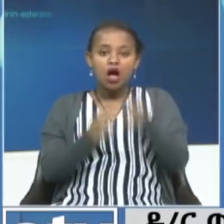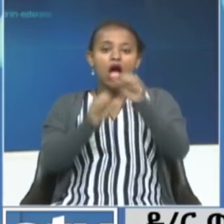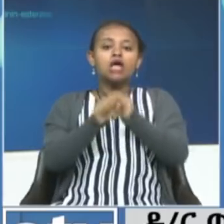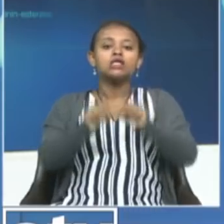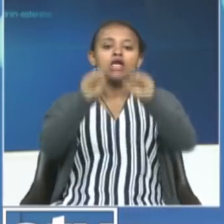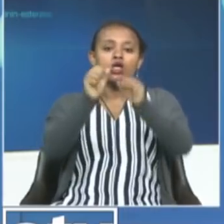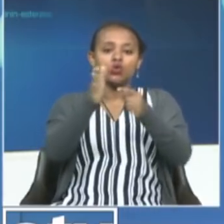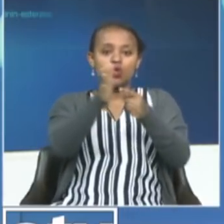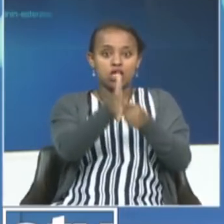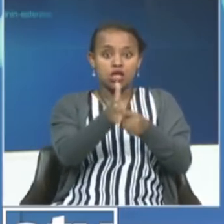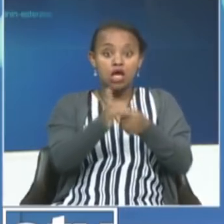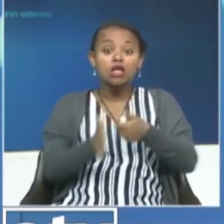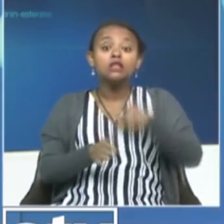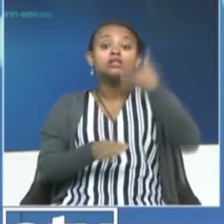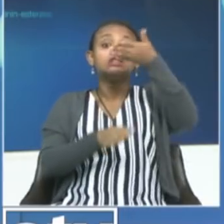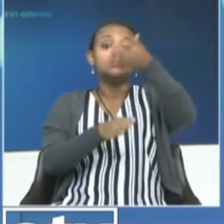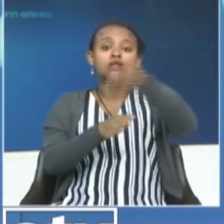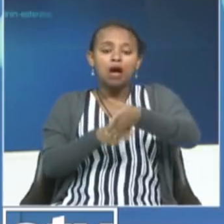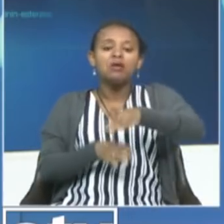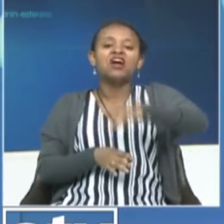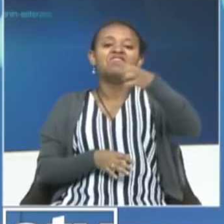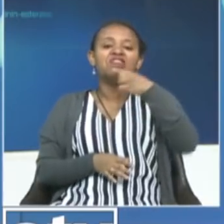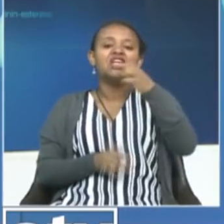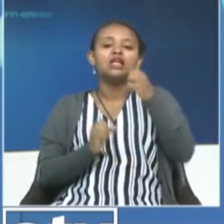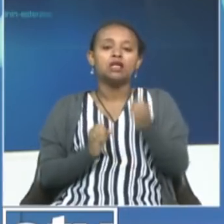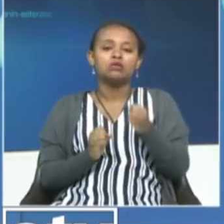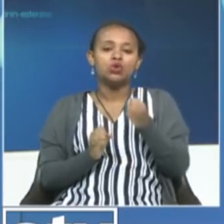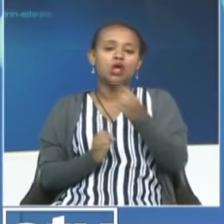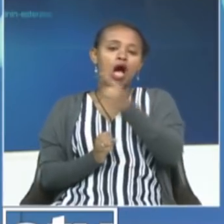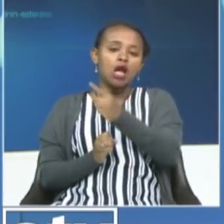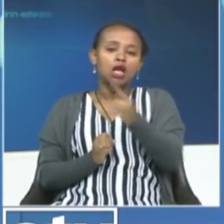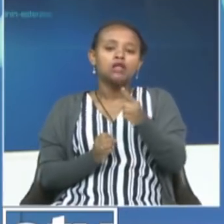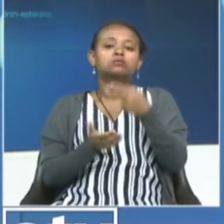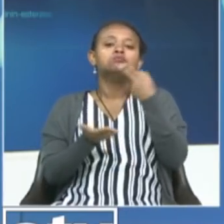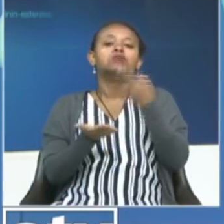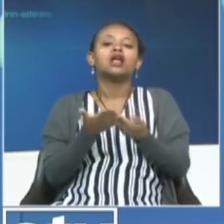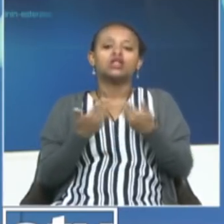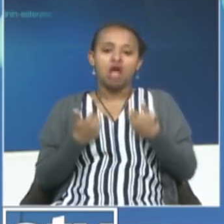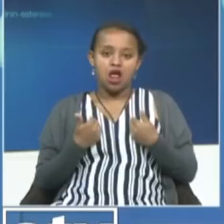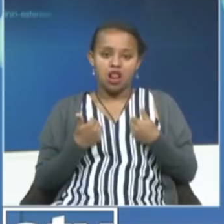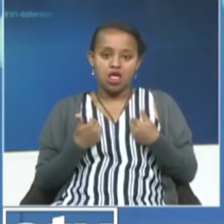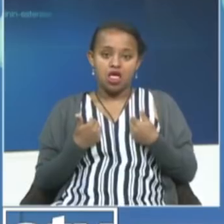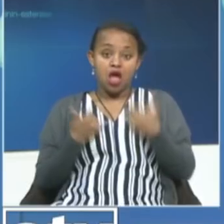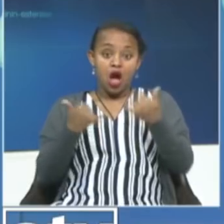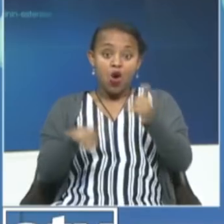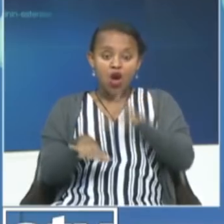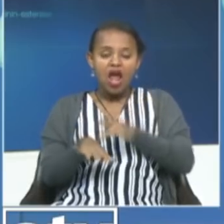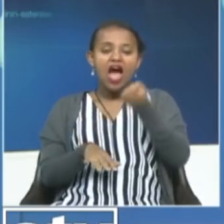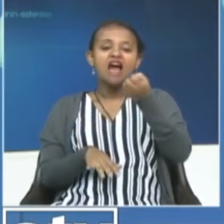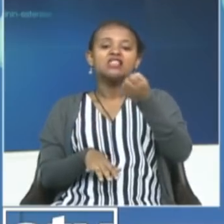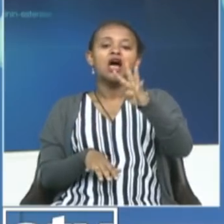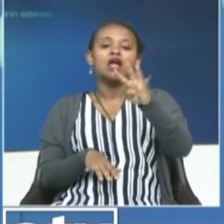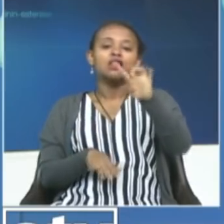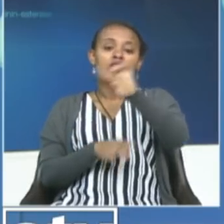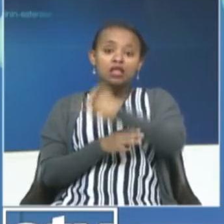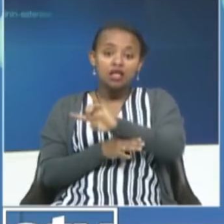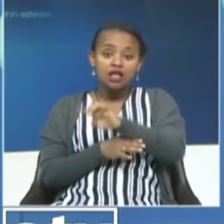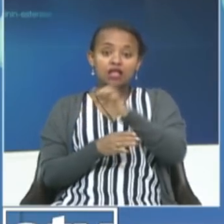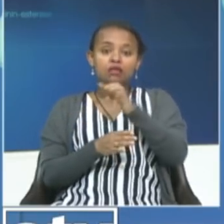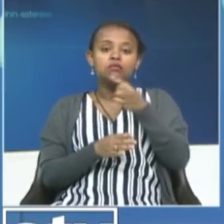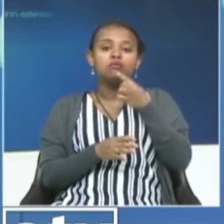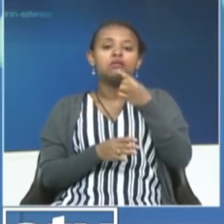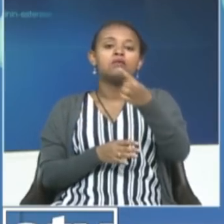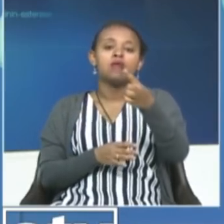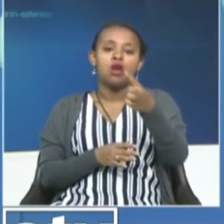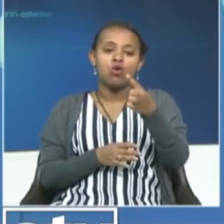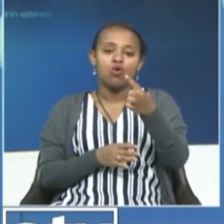ያሳያል። ከዛም ከፍ ሊል እንደሚችል አንዳንድ መረጃዎች አሉ። ግን አሁን ላይ እንደው 14 ቀን እስከ 14 ቀን